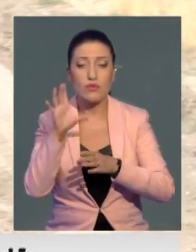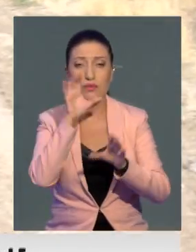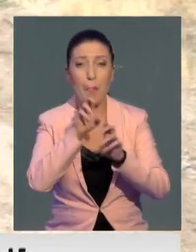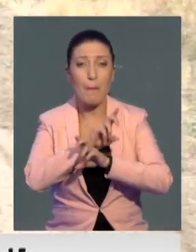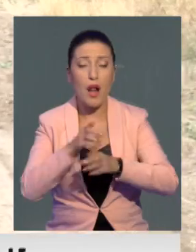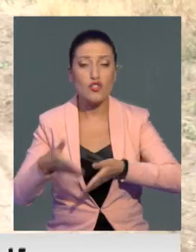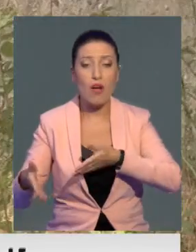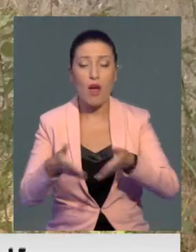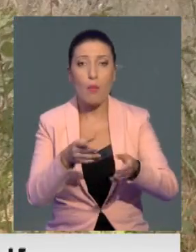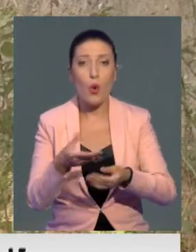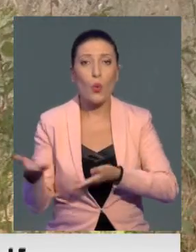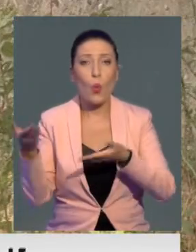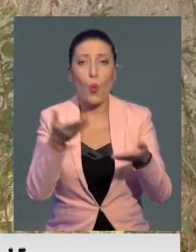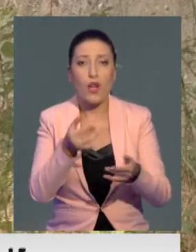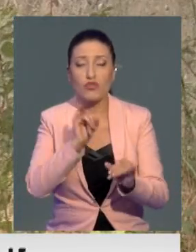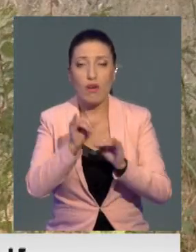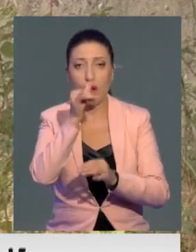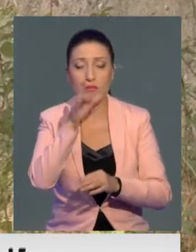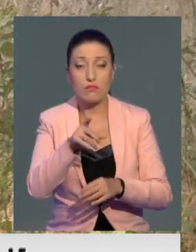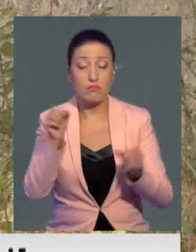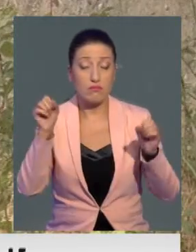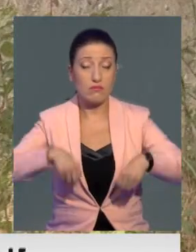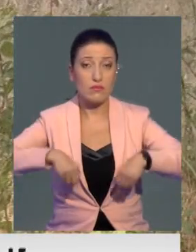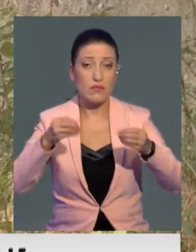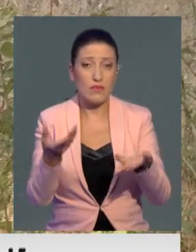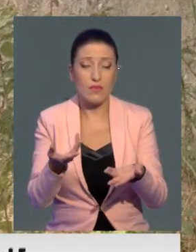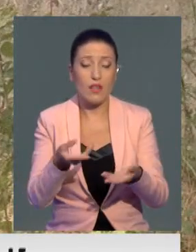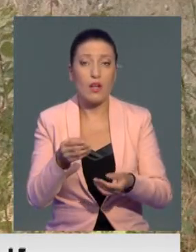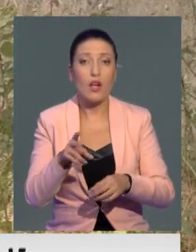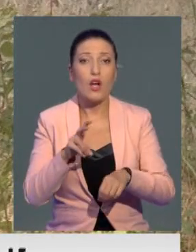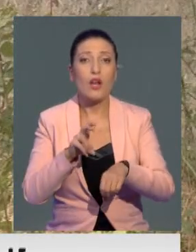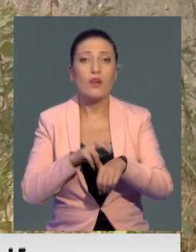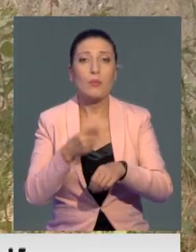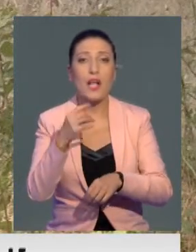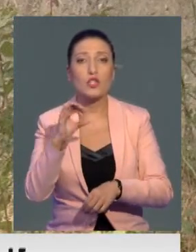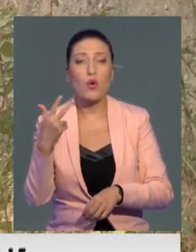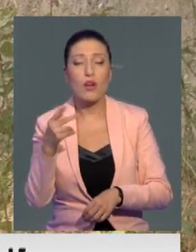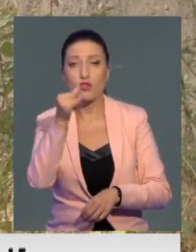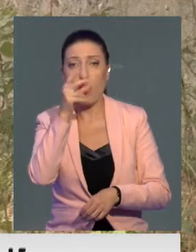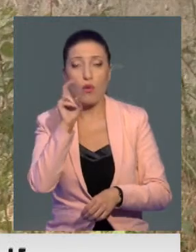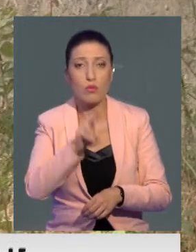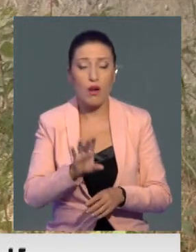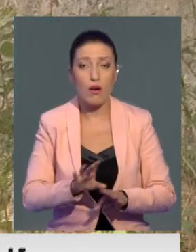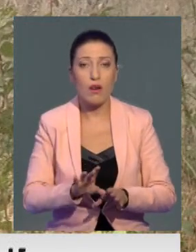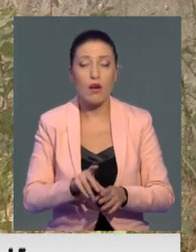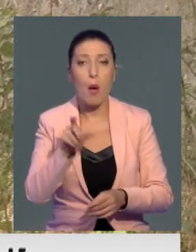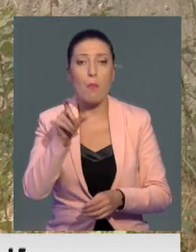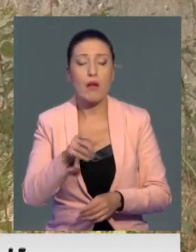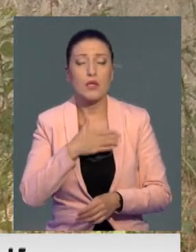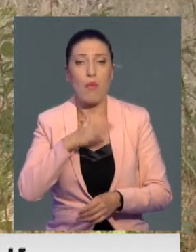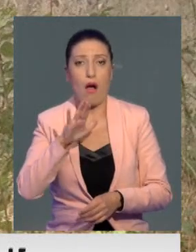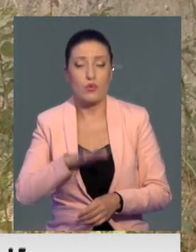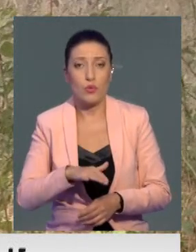Սա աբսուրդային վիճակ է, որտեղ շտաբօգնությունը չի կարողանում, հրդերի դեպքում չեն կարողանում, մարդիկ տեղում են մահանում,